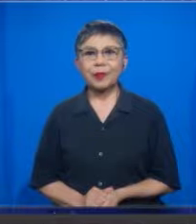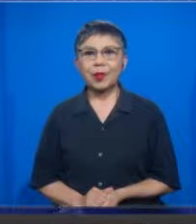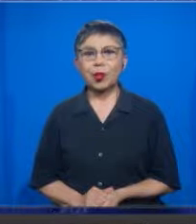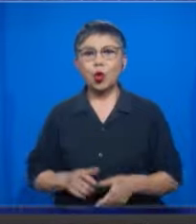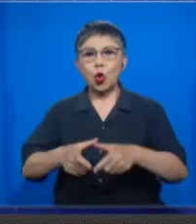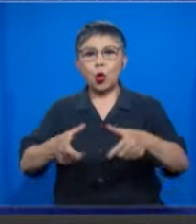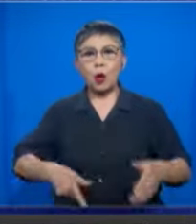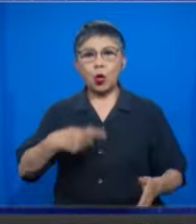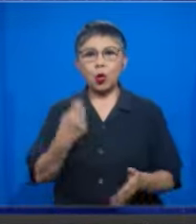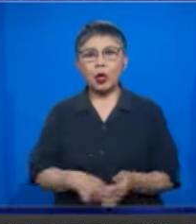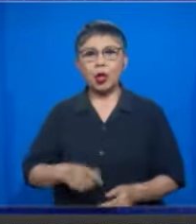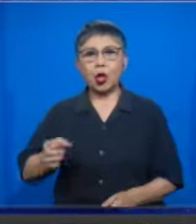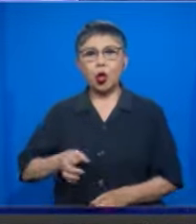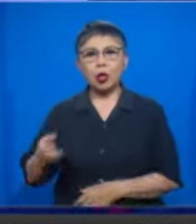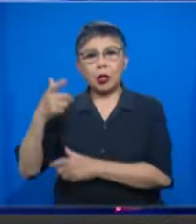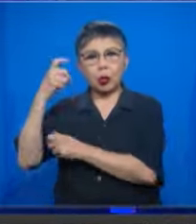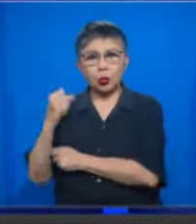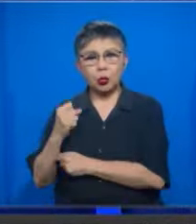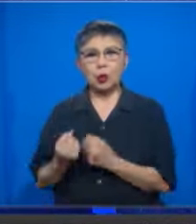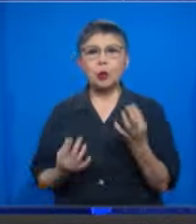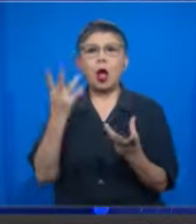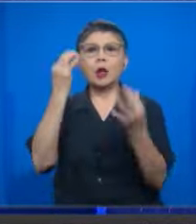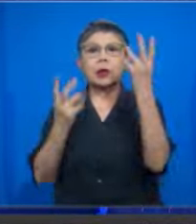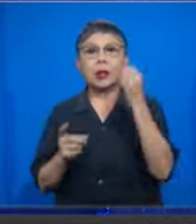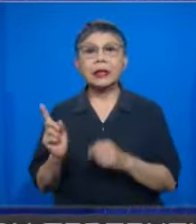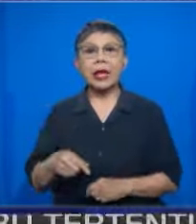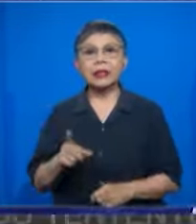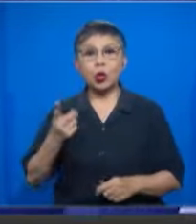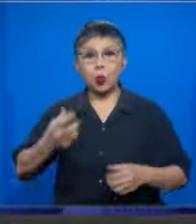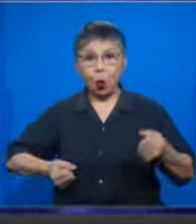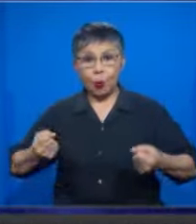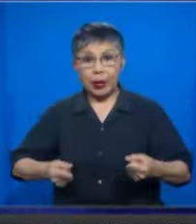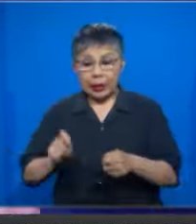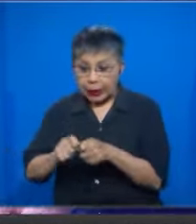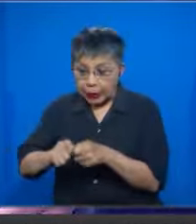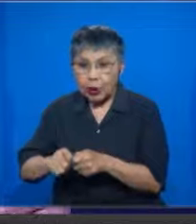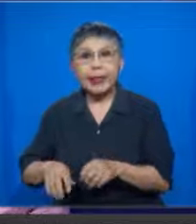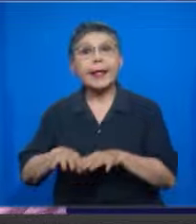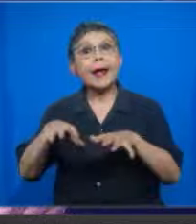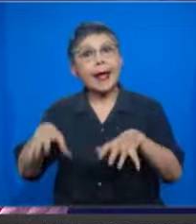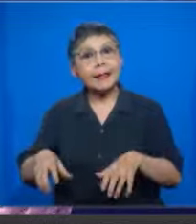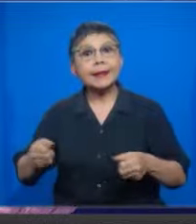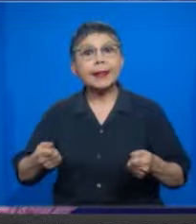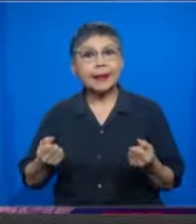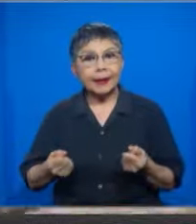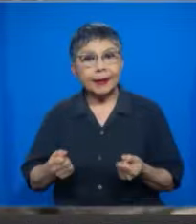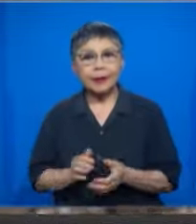Rakan di Kota Tasikmalaya, Jawa Barat ludes terbakar. Kobaran api berasal dari mobil yang sedang diperbaiki di garasi.